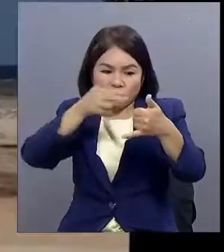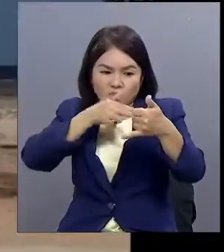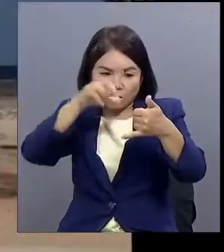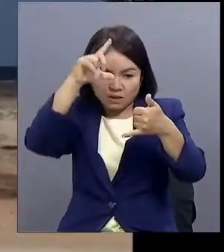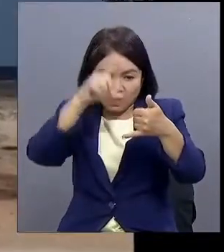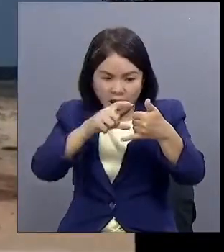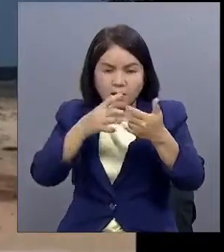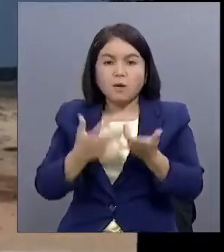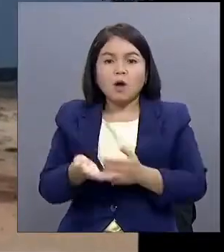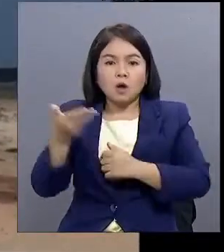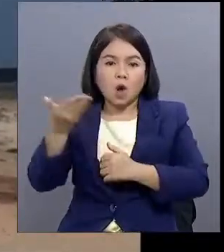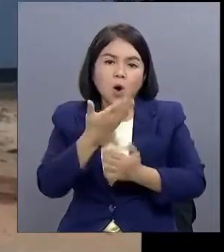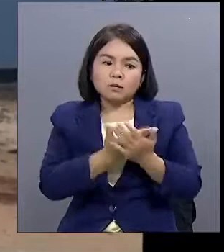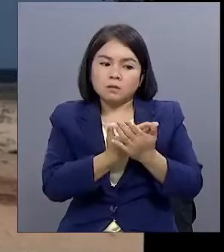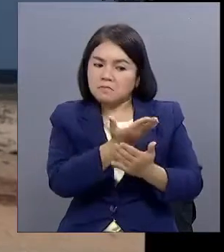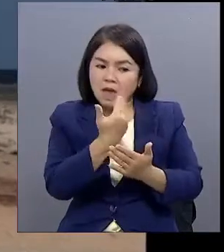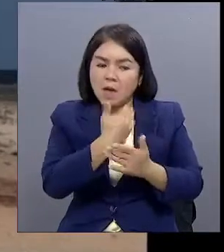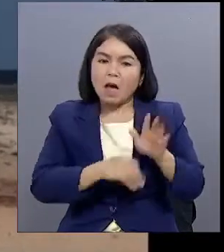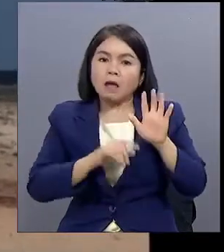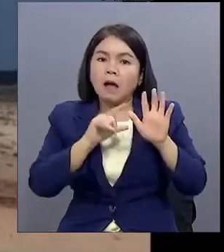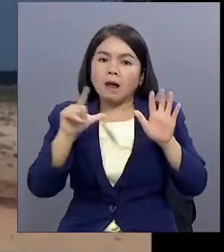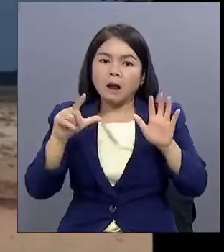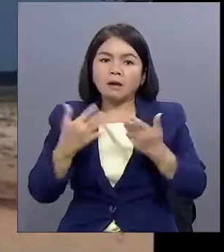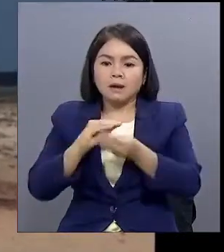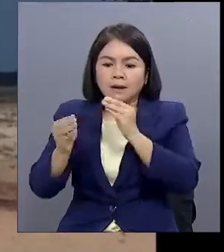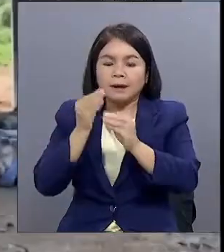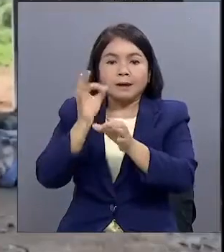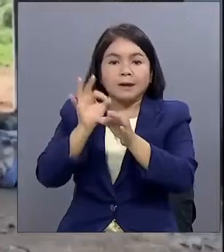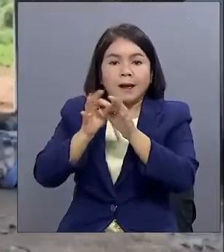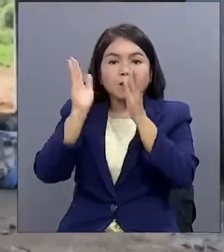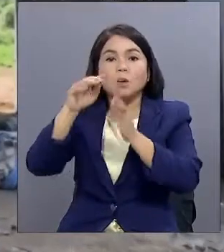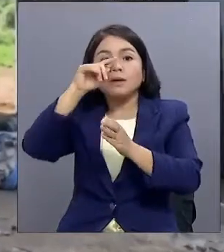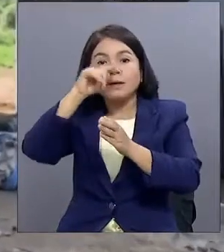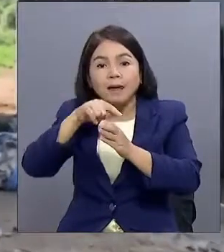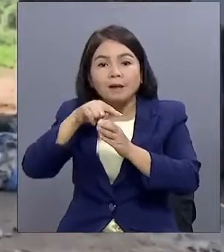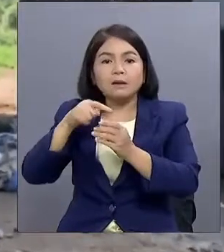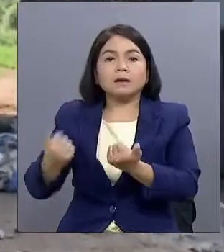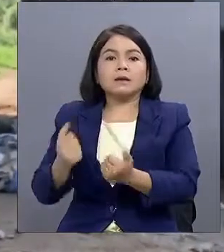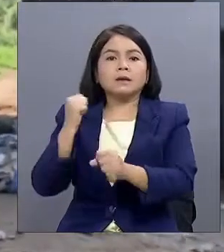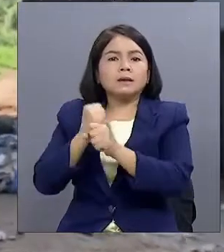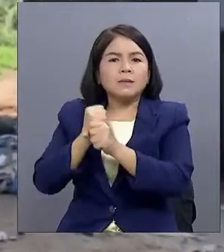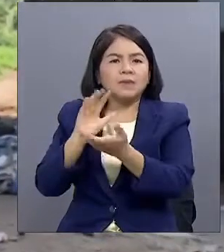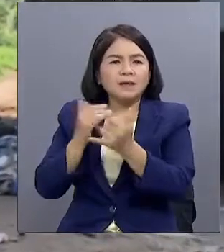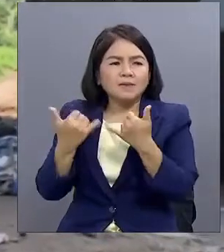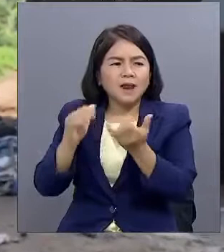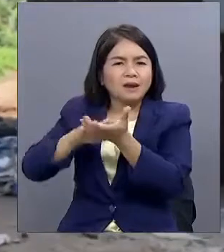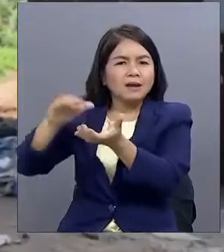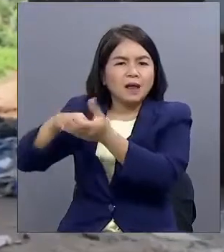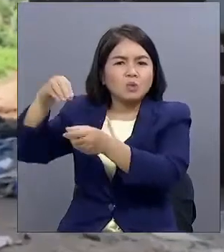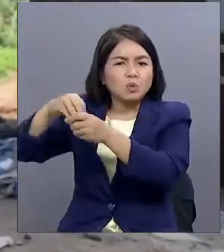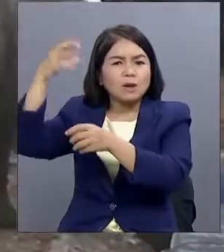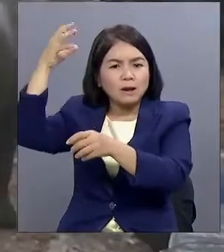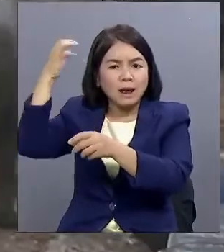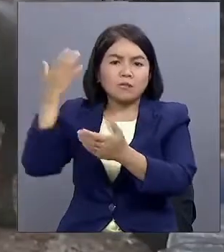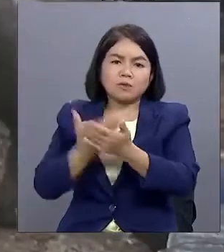รสาวโอนเงินไปให้5ล้านบาทพร้อมทั้งบอกหมายเลขบัญชีคนไทยที่ไปทำธุรกิจบ่อนคาสิโนในประเทศลาวโดยมีการโ